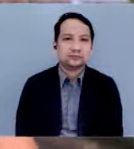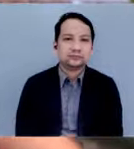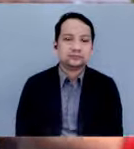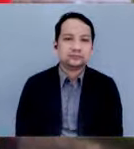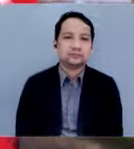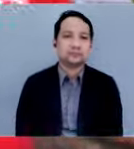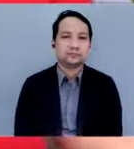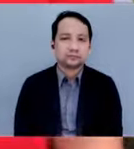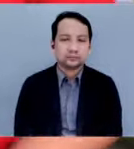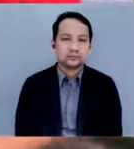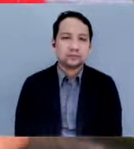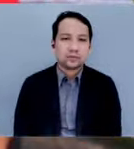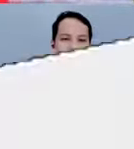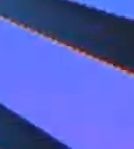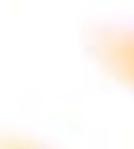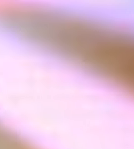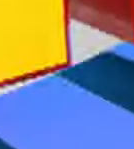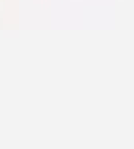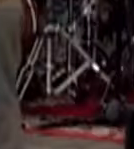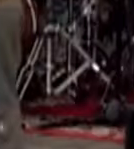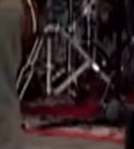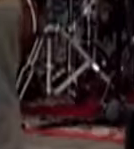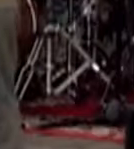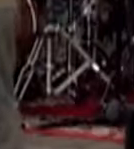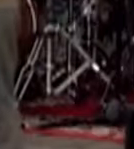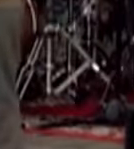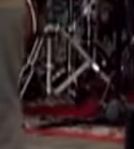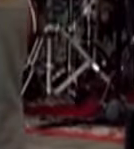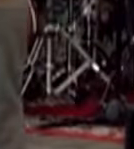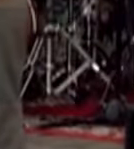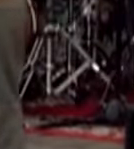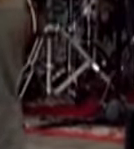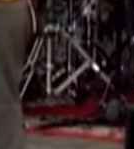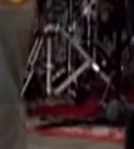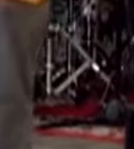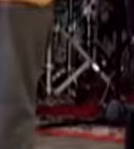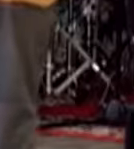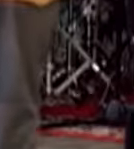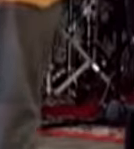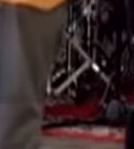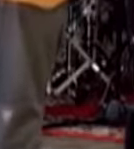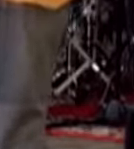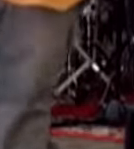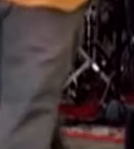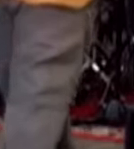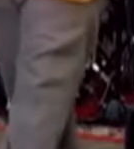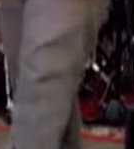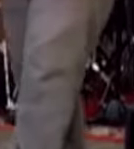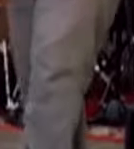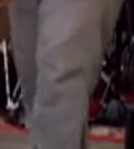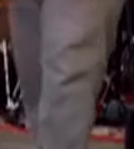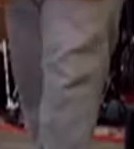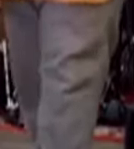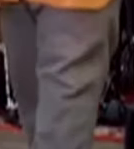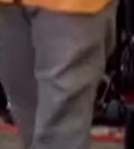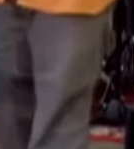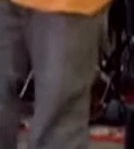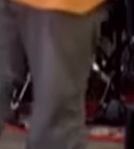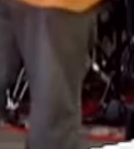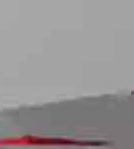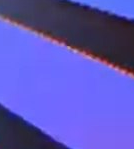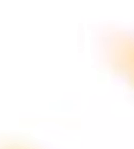At sa loading sikat, promising OPM bag na Rise High, sasamahan tayo mamaya sa kwentuhan at tugtugan.